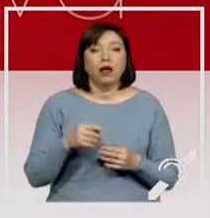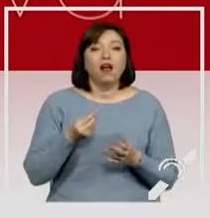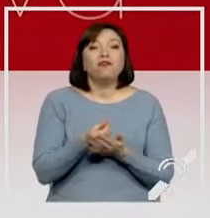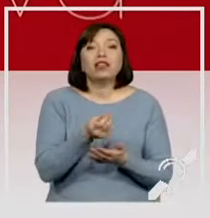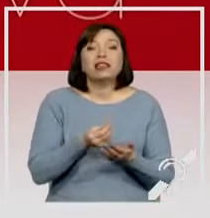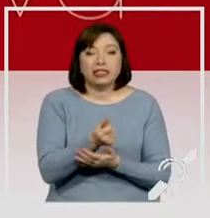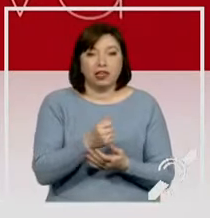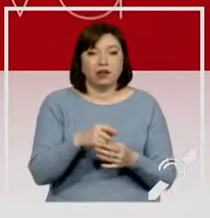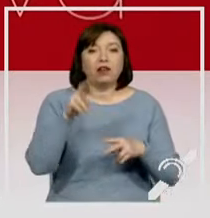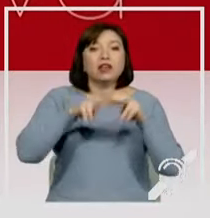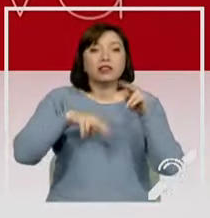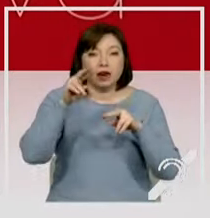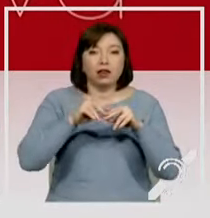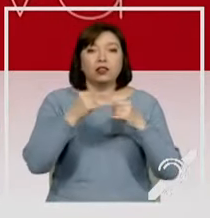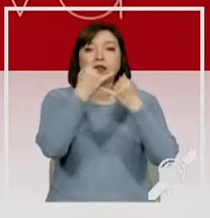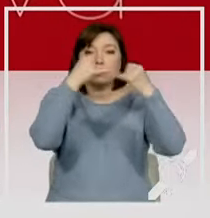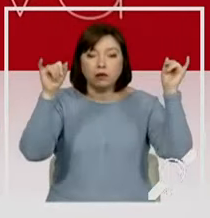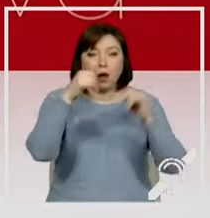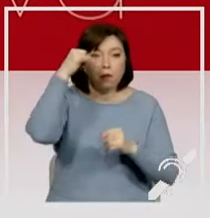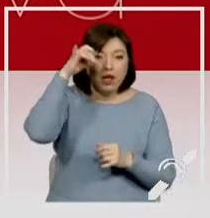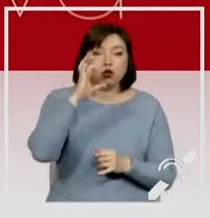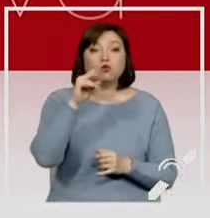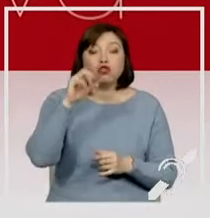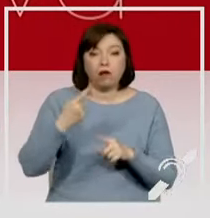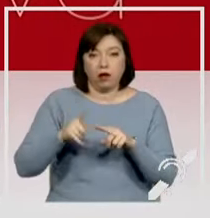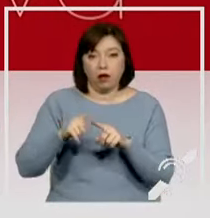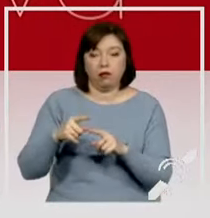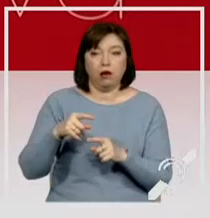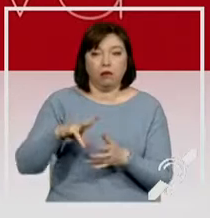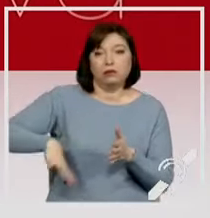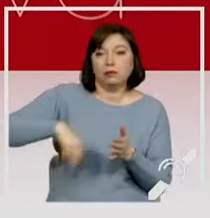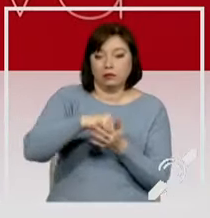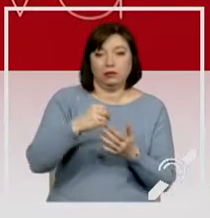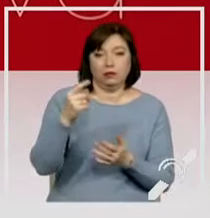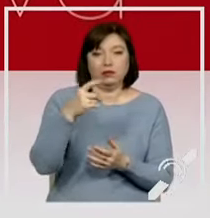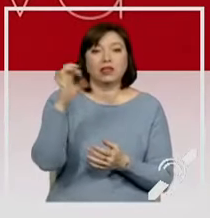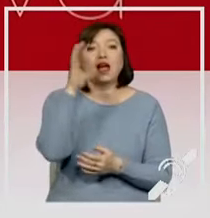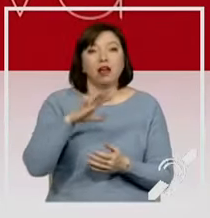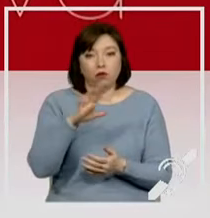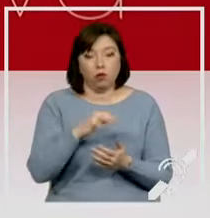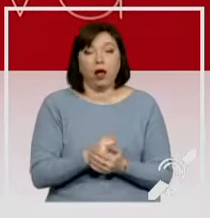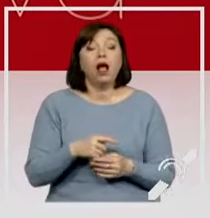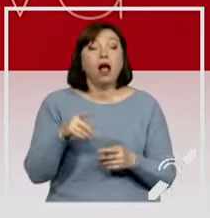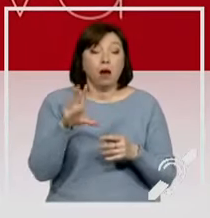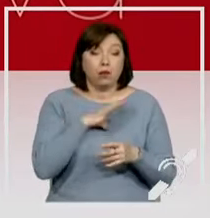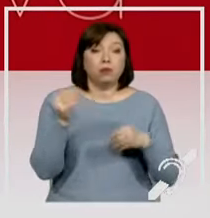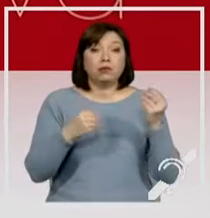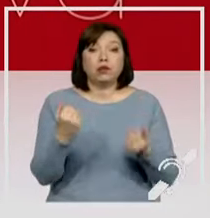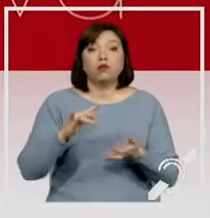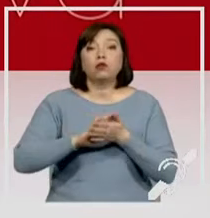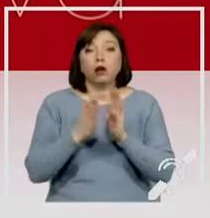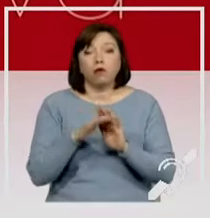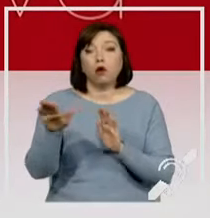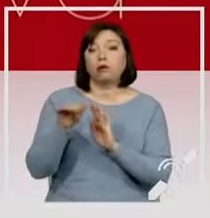Construcție liniei electrice Bălți-Suceava este asigurată cu banii europeni. Ministerul Energiei și Mold Electric au semnat astăzi acordul